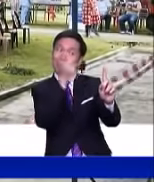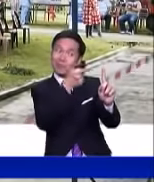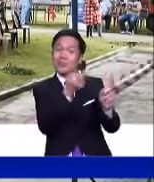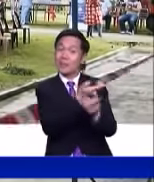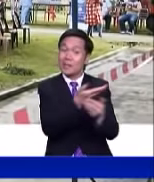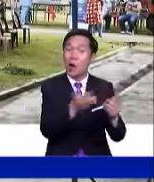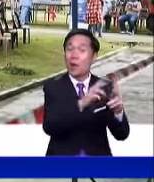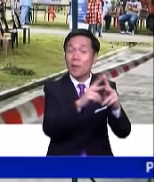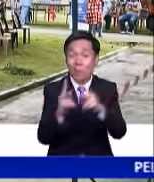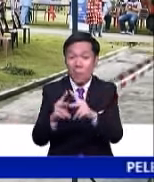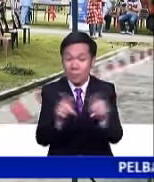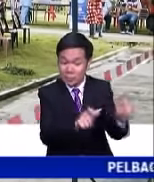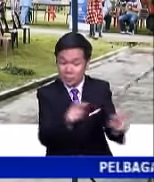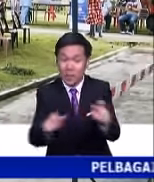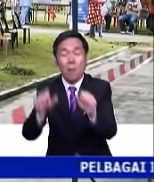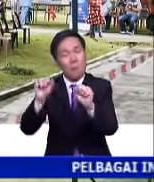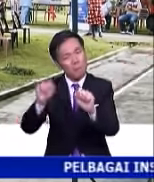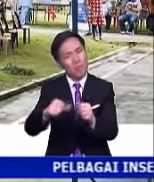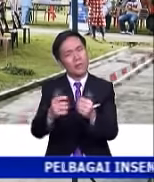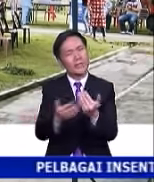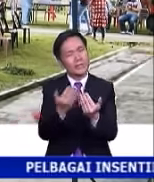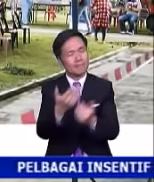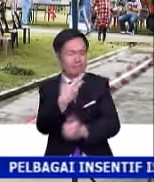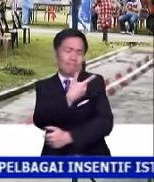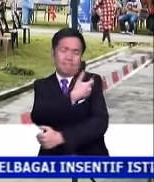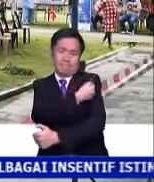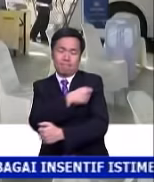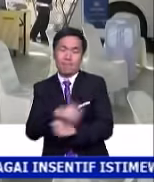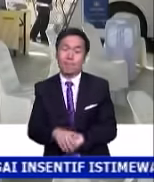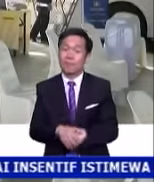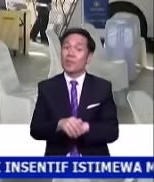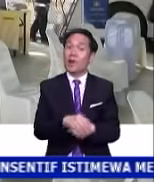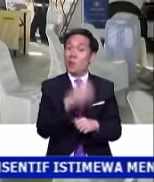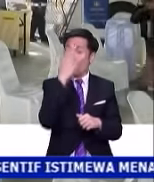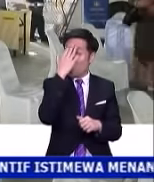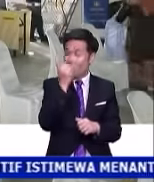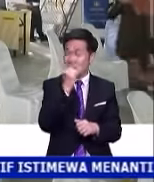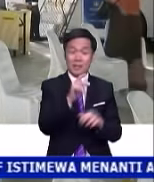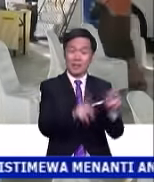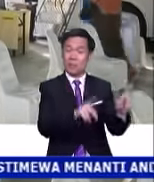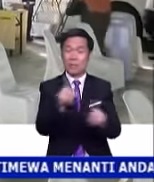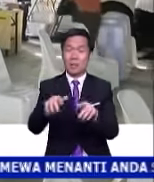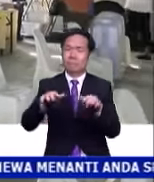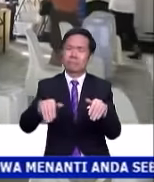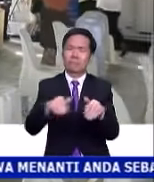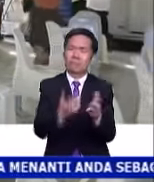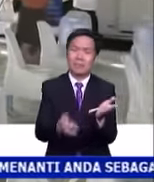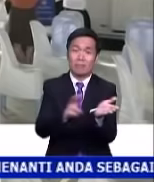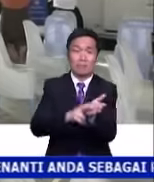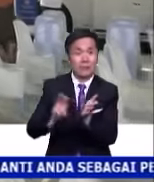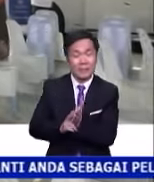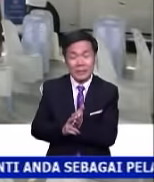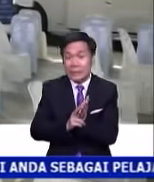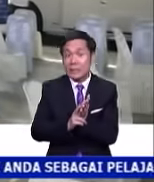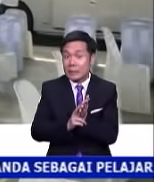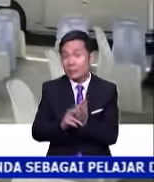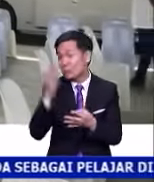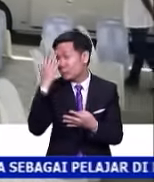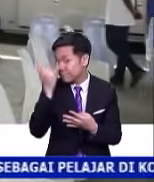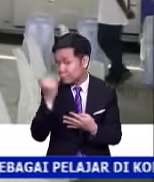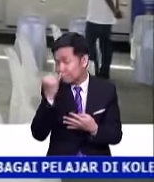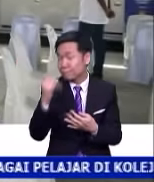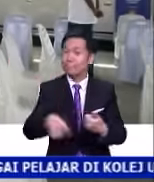luar bandar tidak ketinggalan menerima vaksin. Ia berikutan golongan itu masih kurang mendaftar disebabkan beberapa